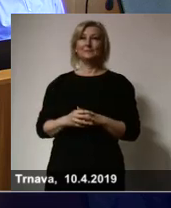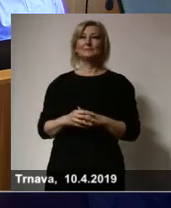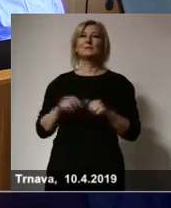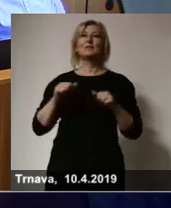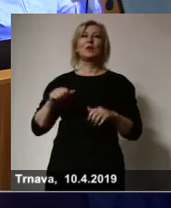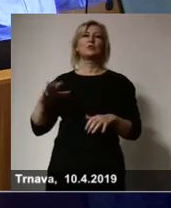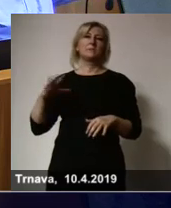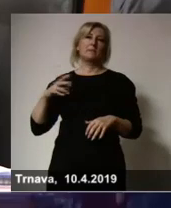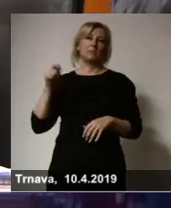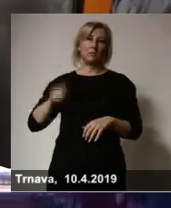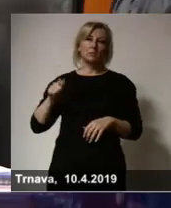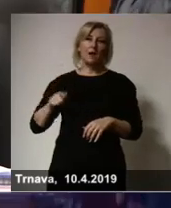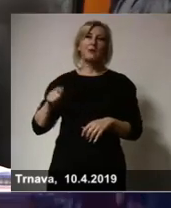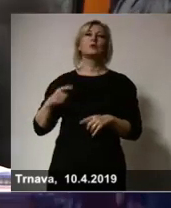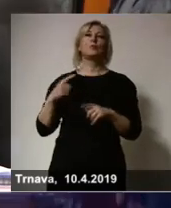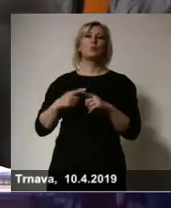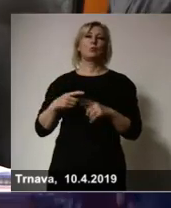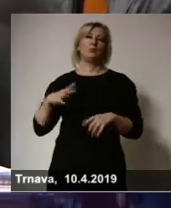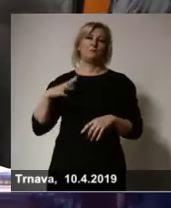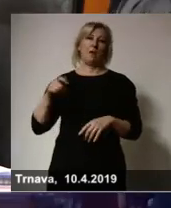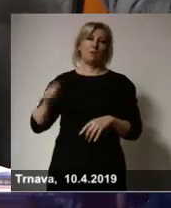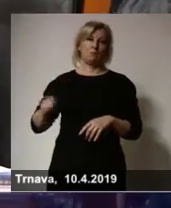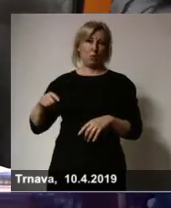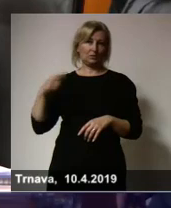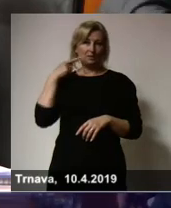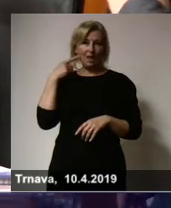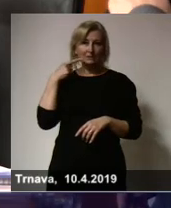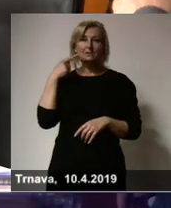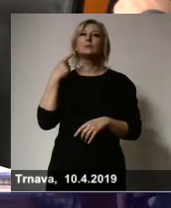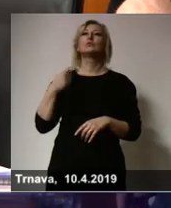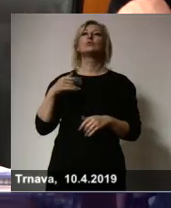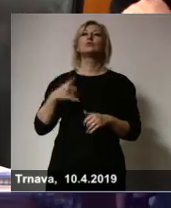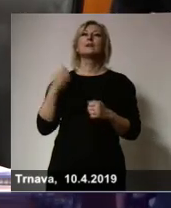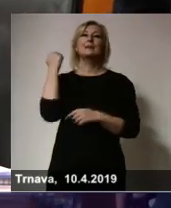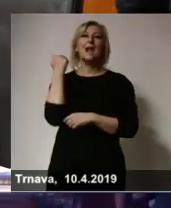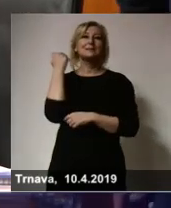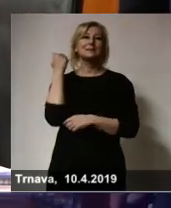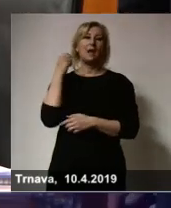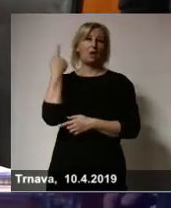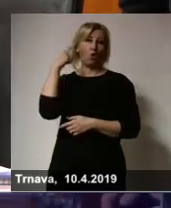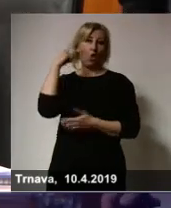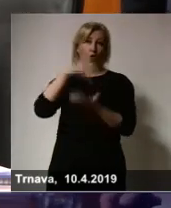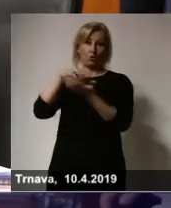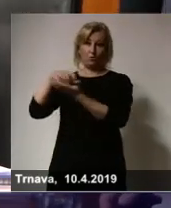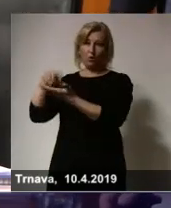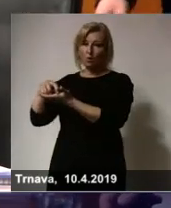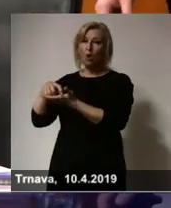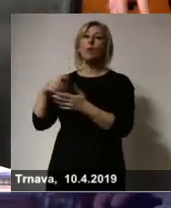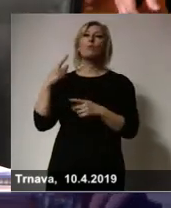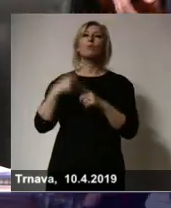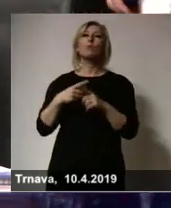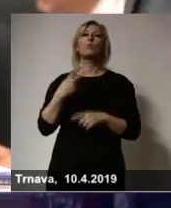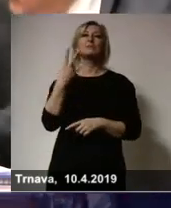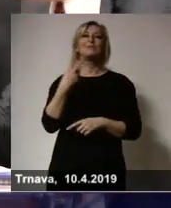Pane poslankyne, vážení páni poslanci, vážené riaditeľky a riaditeľia odborov, vážení páni vicežupani, vážená pani